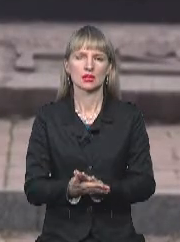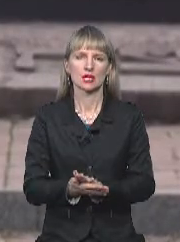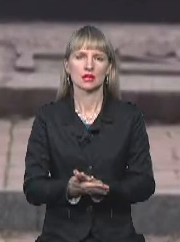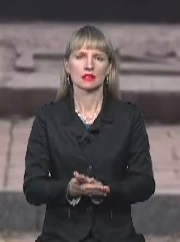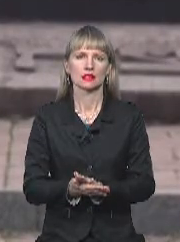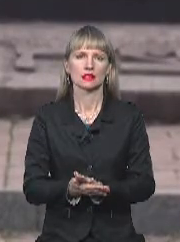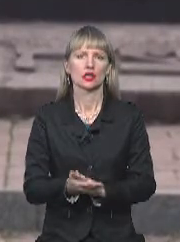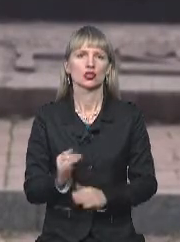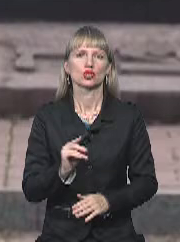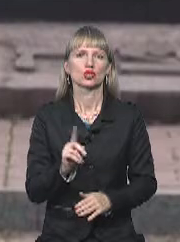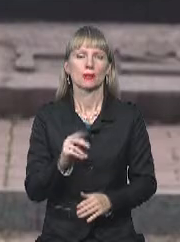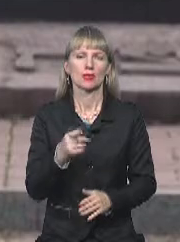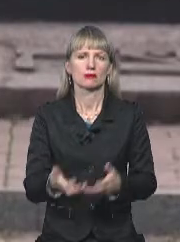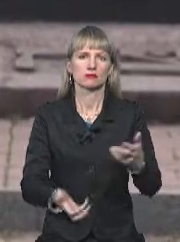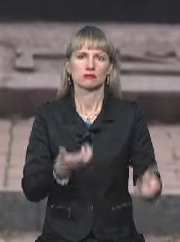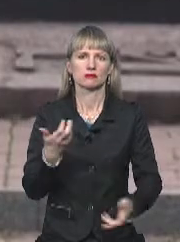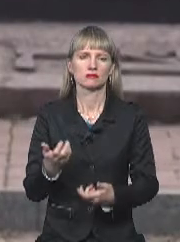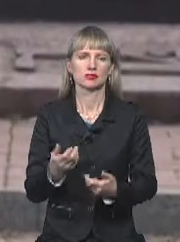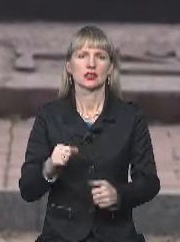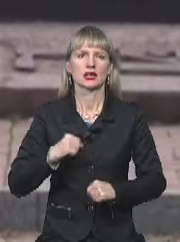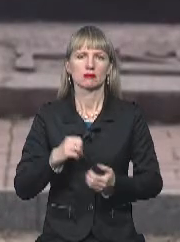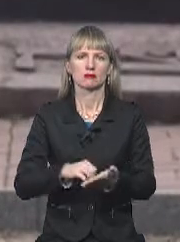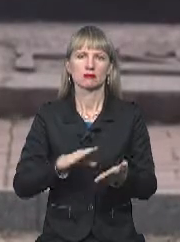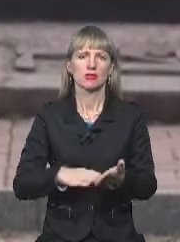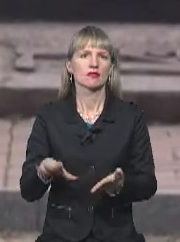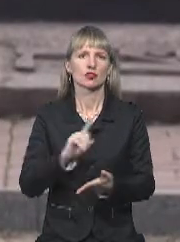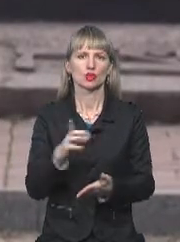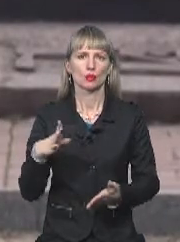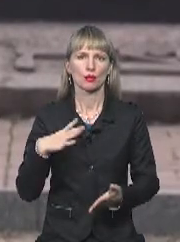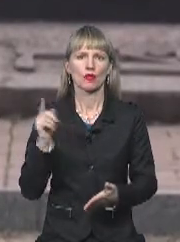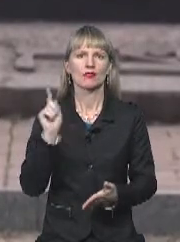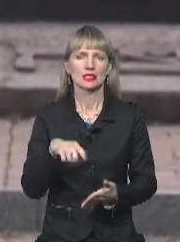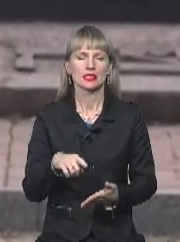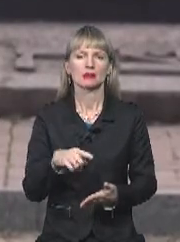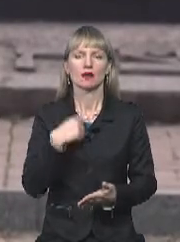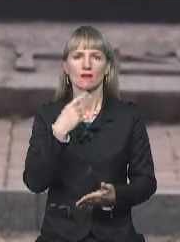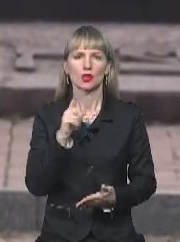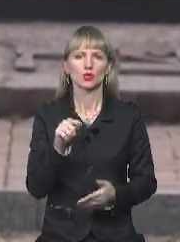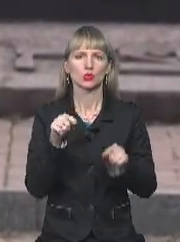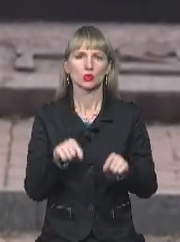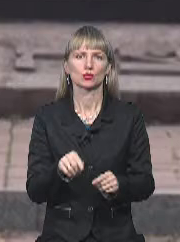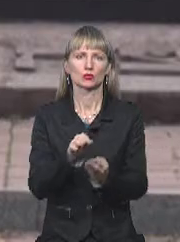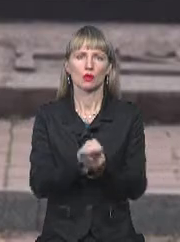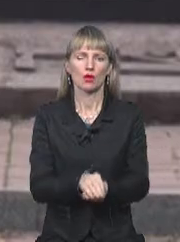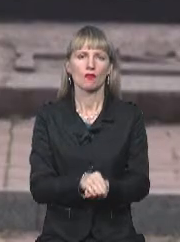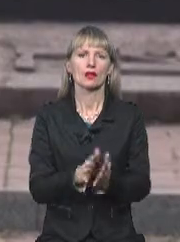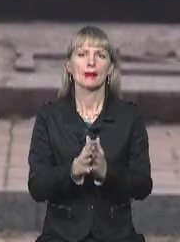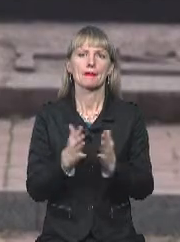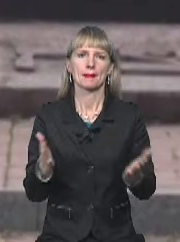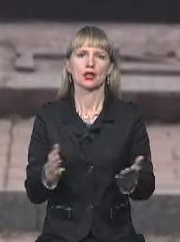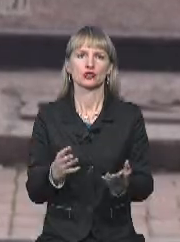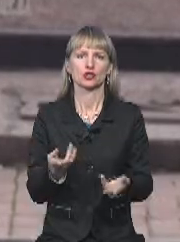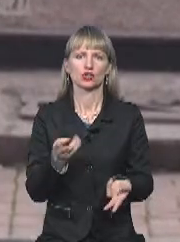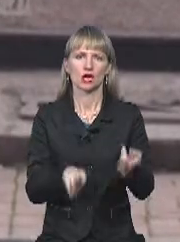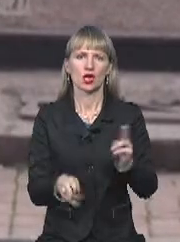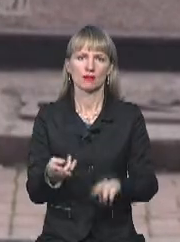їх ексгумувати. Але намагалися реєструвати все, що було. Втім, стверджують, що тут поховано значно більше жертв.